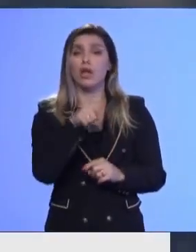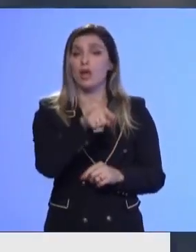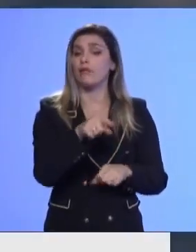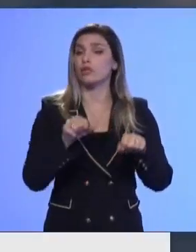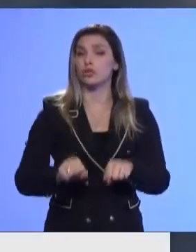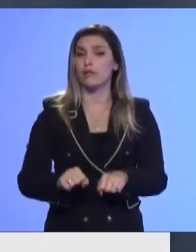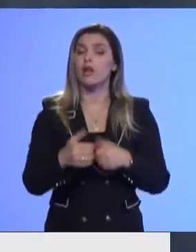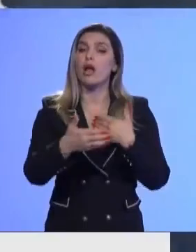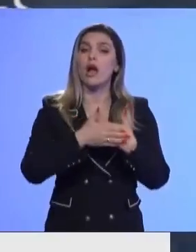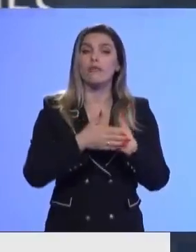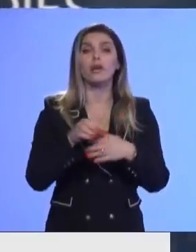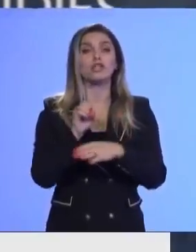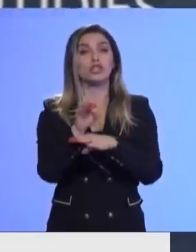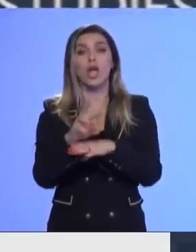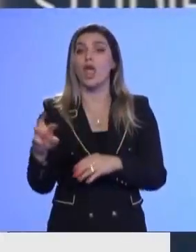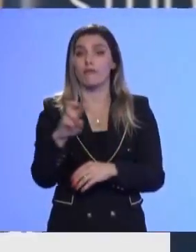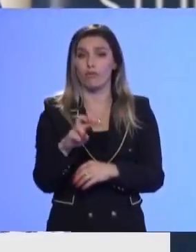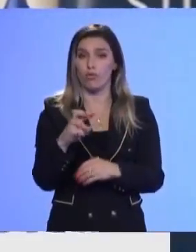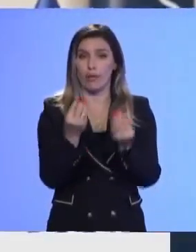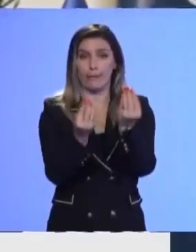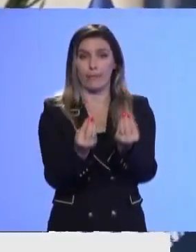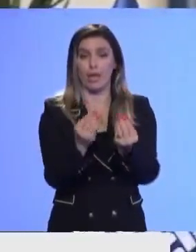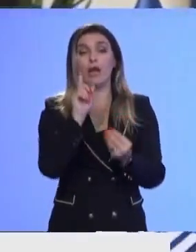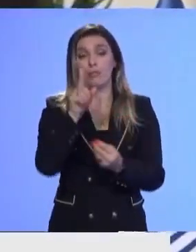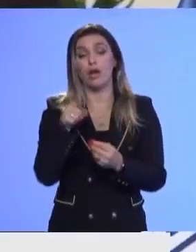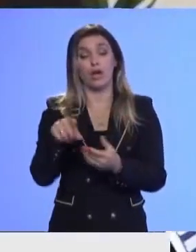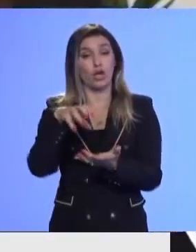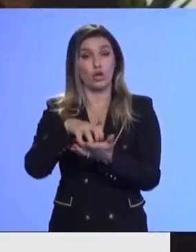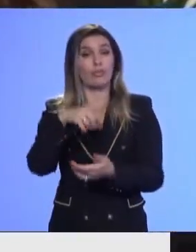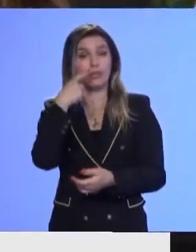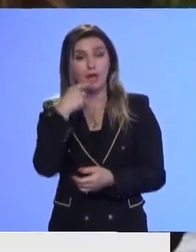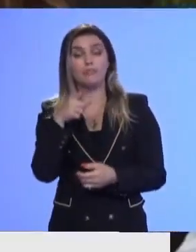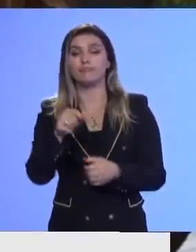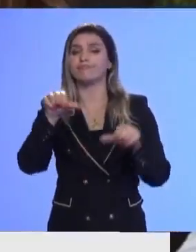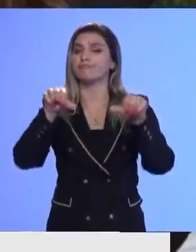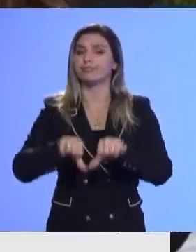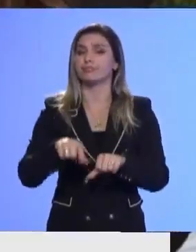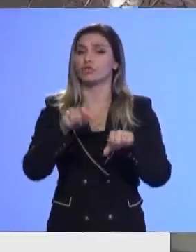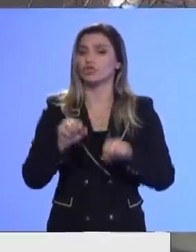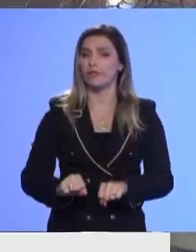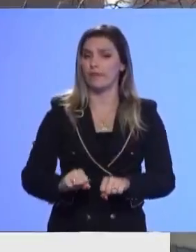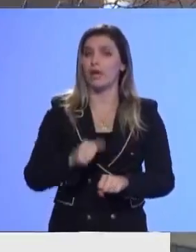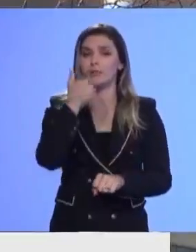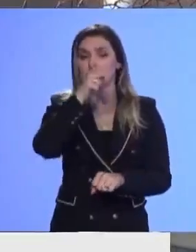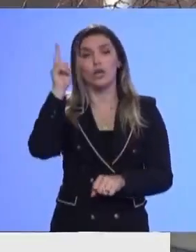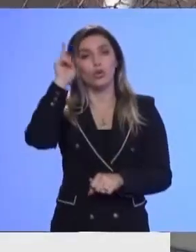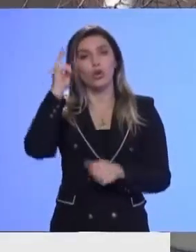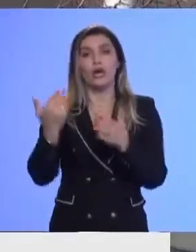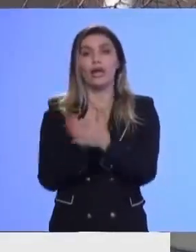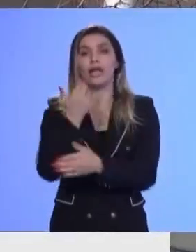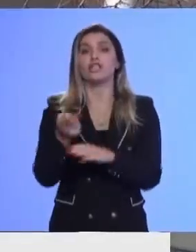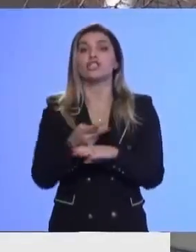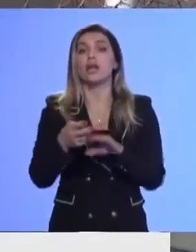e Kosovës me Këshillin e Evropës, por sipas GLPS, qeveria Kurti dështoi në sjelljen e njohjeve të reja dhe avancimin